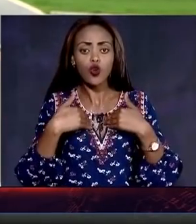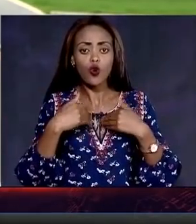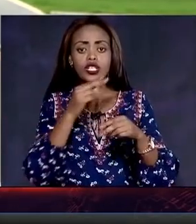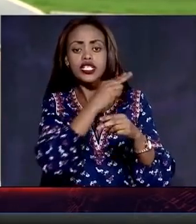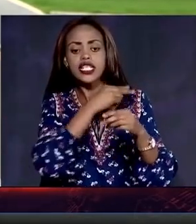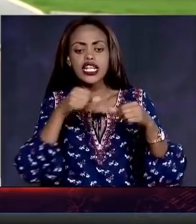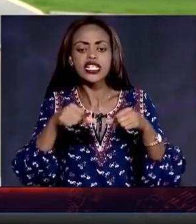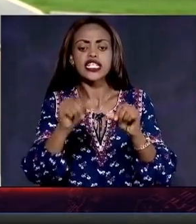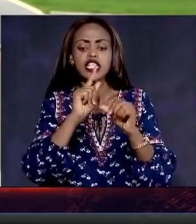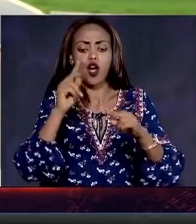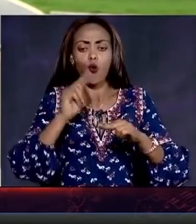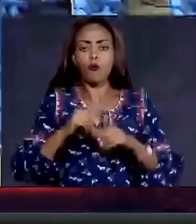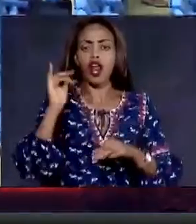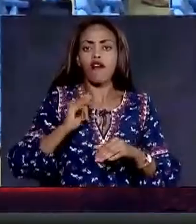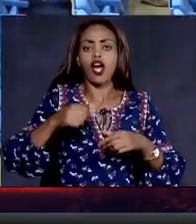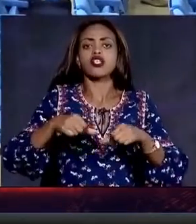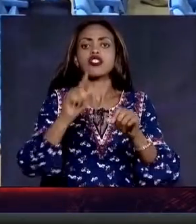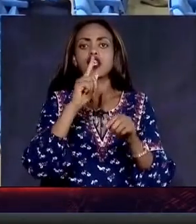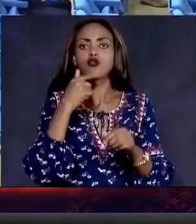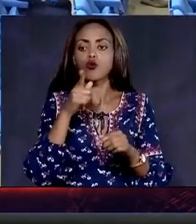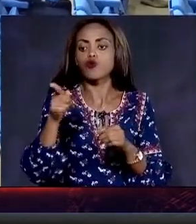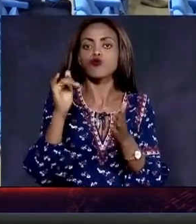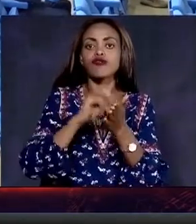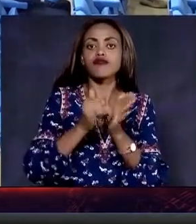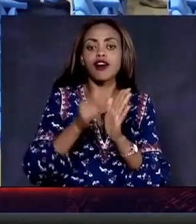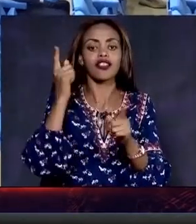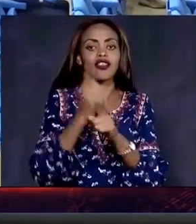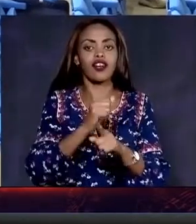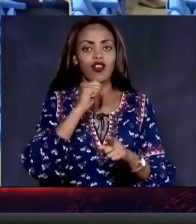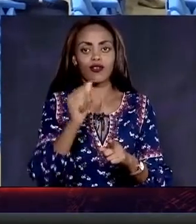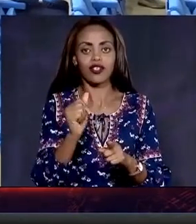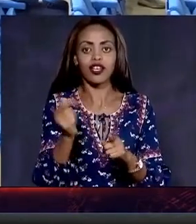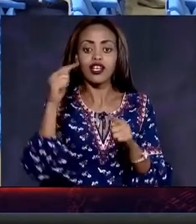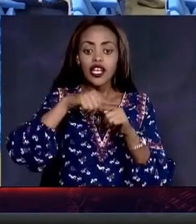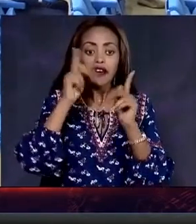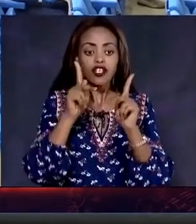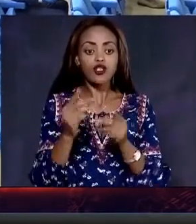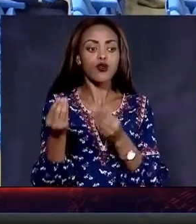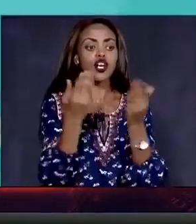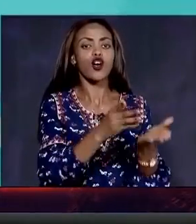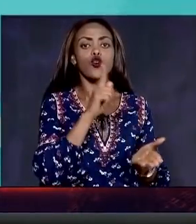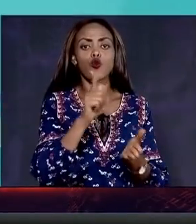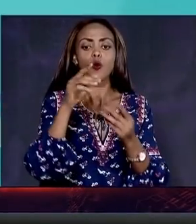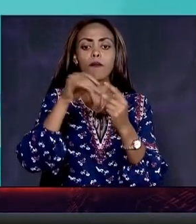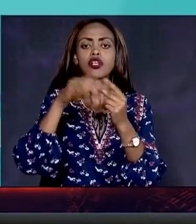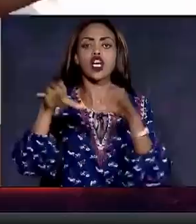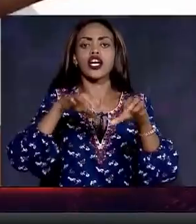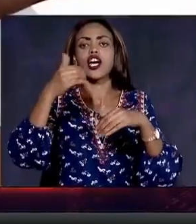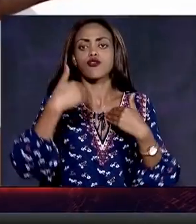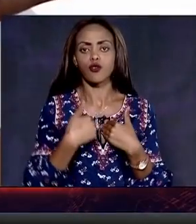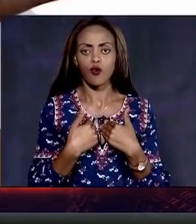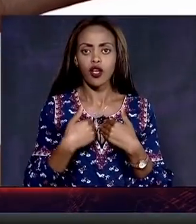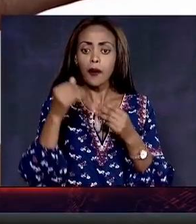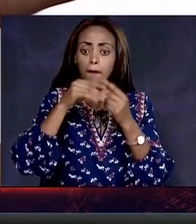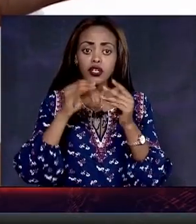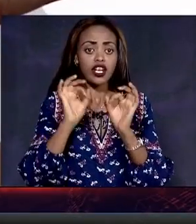ስልጣን ክቕፅል እየዎ እምበር እዩ ዝብል ዘሎ እዚ ከዓ ትኽክል ኣይኮነን ናብ ህዝቢ ቀሪቡ እዩ ምርጫ ክካየድ ዘለዎ